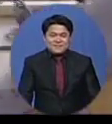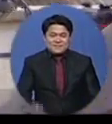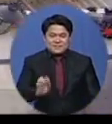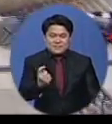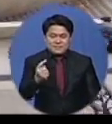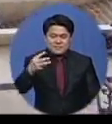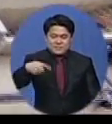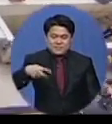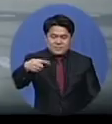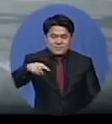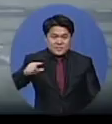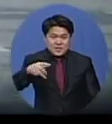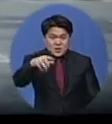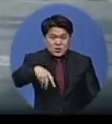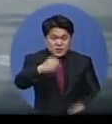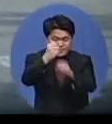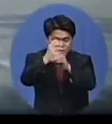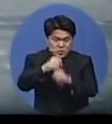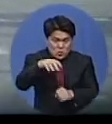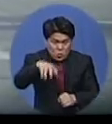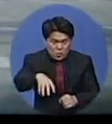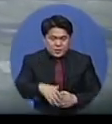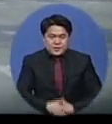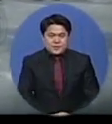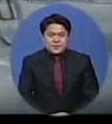포르투갈의 한 신호등.